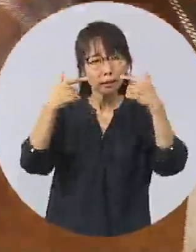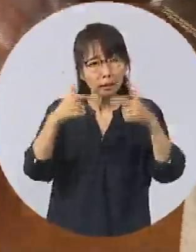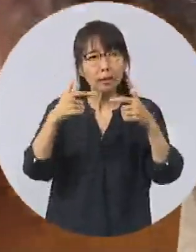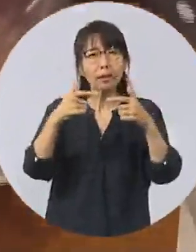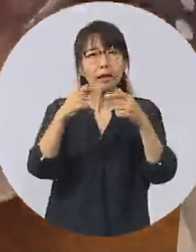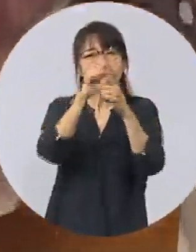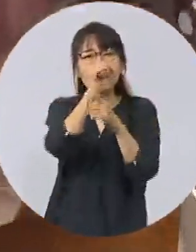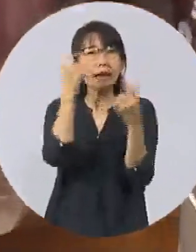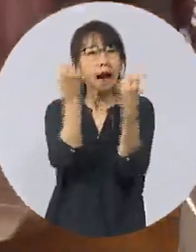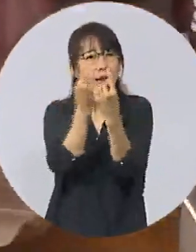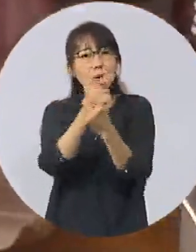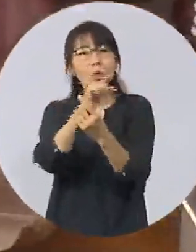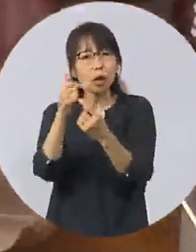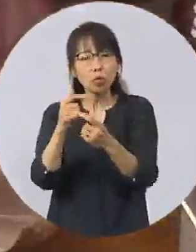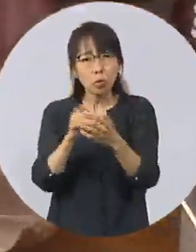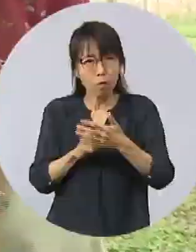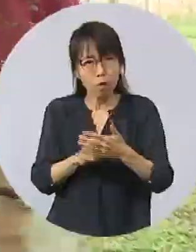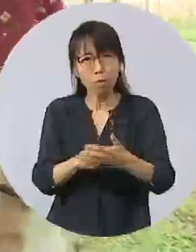を入れています。